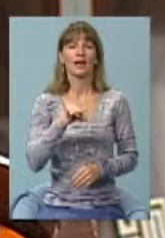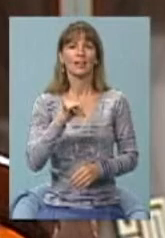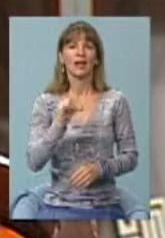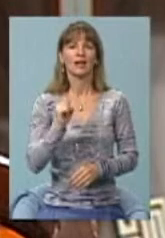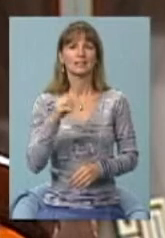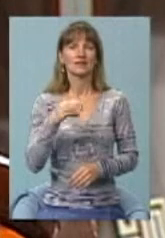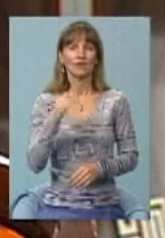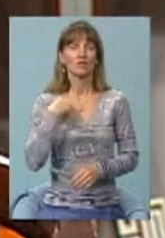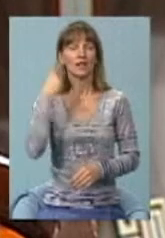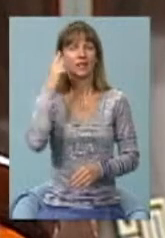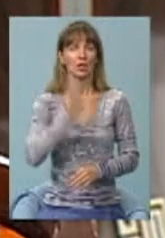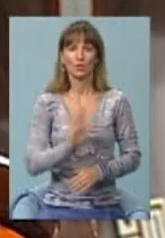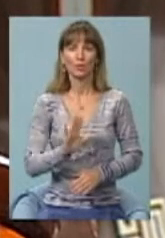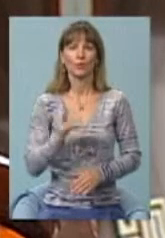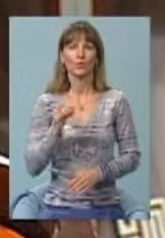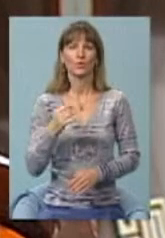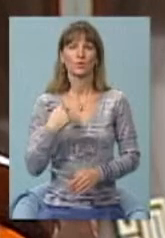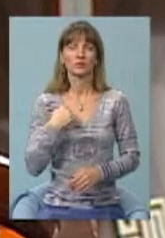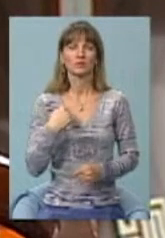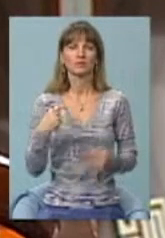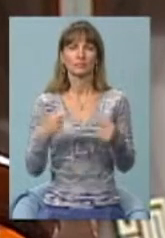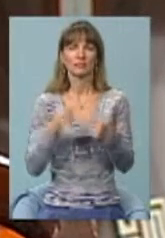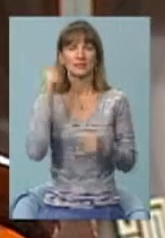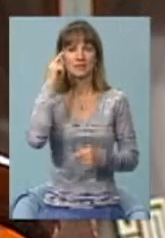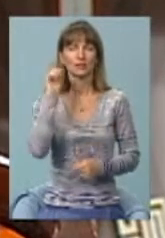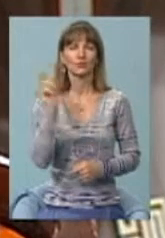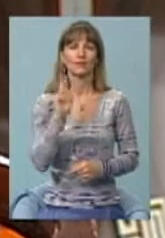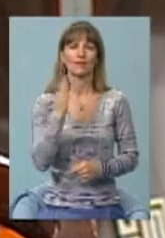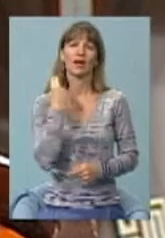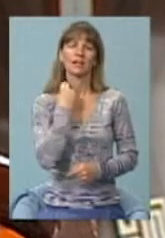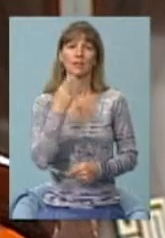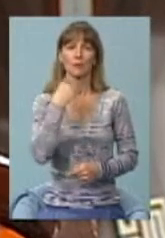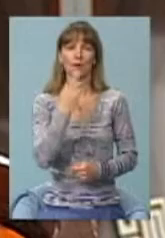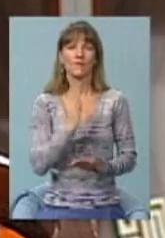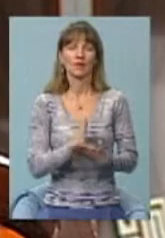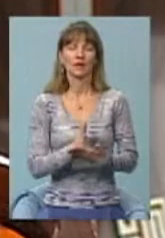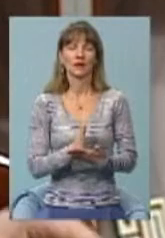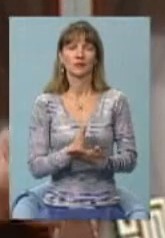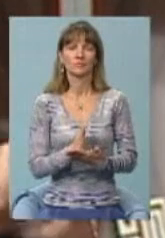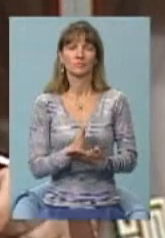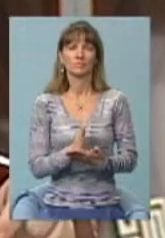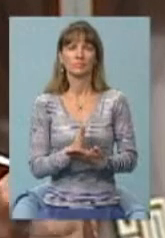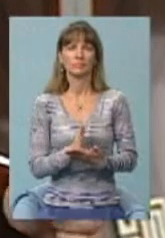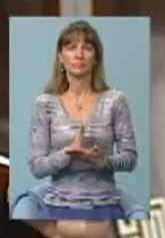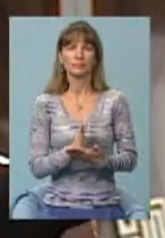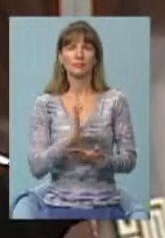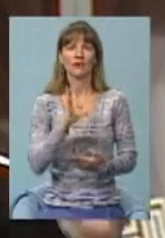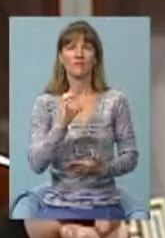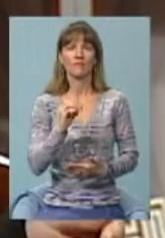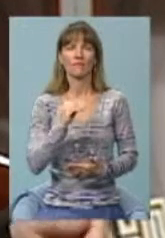не замислювалась, але я напевно знаю, що в англійській мові є слово vegetable –